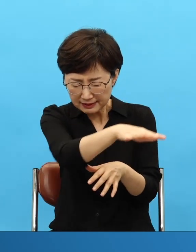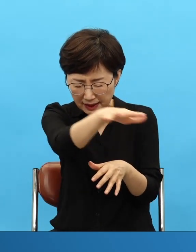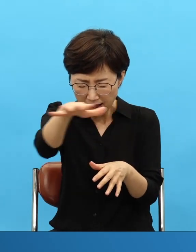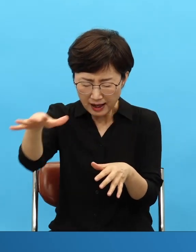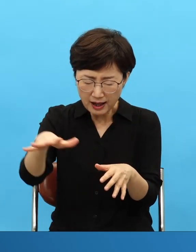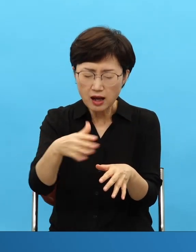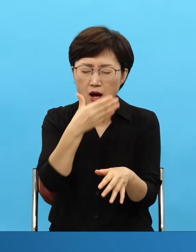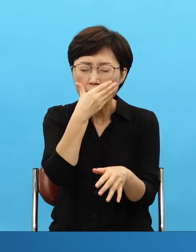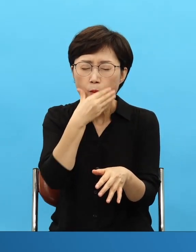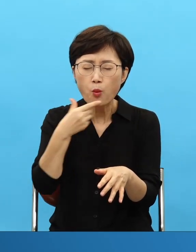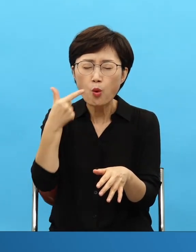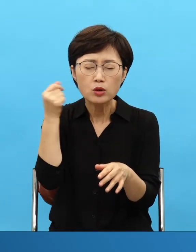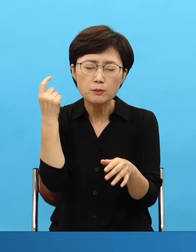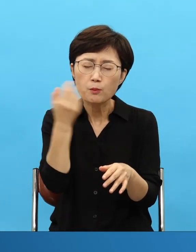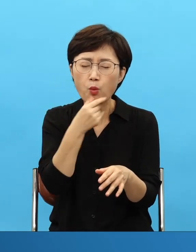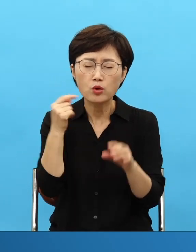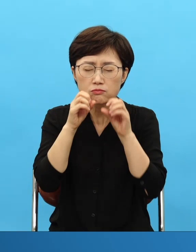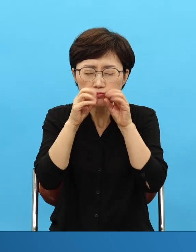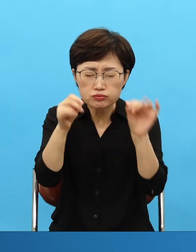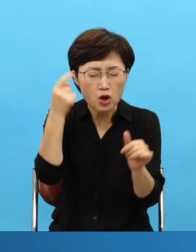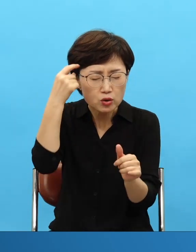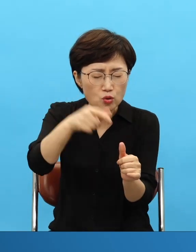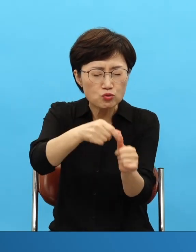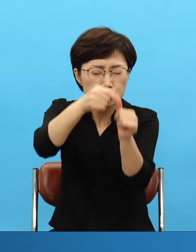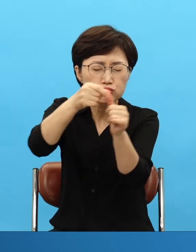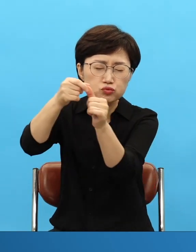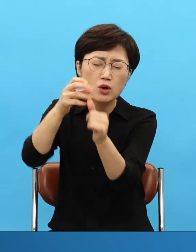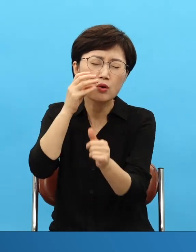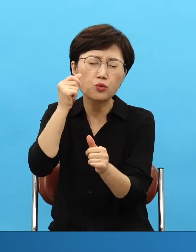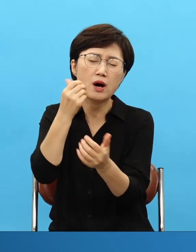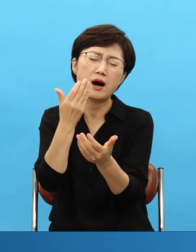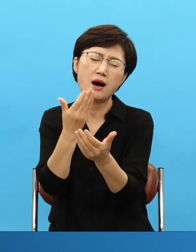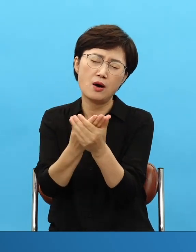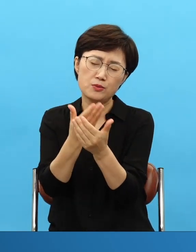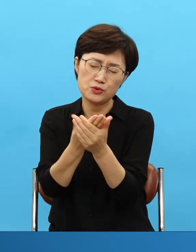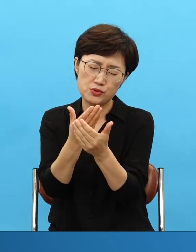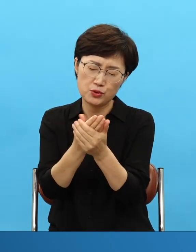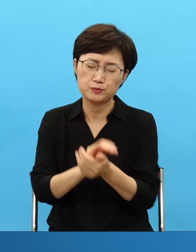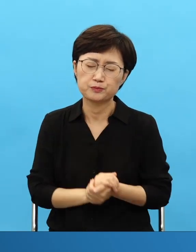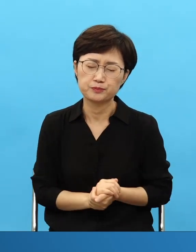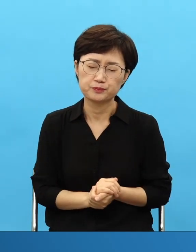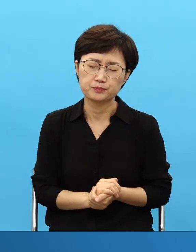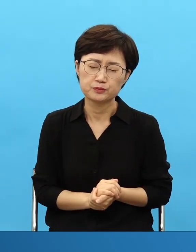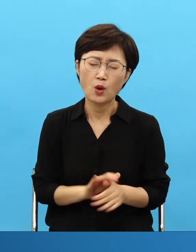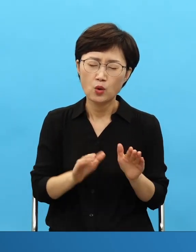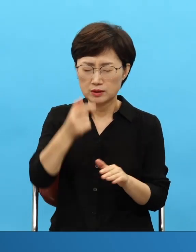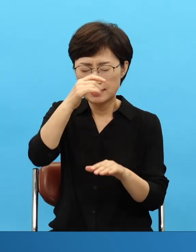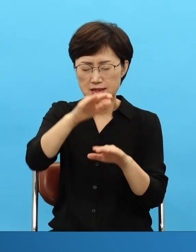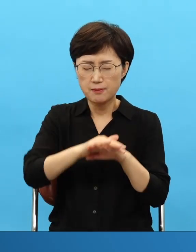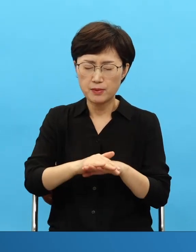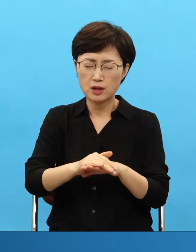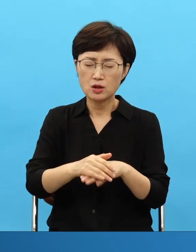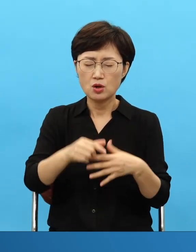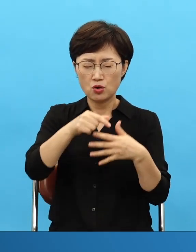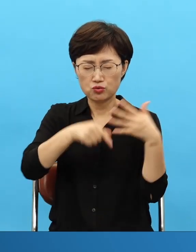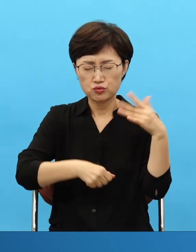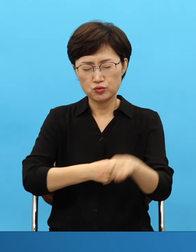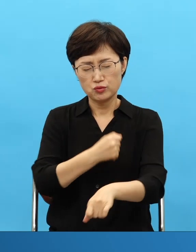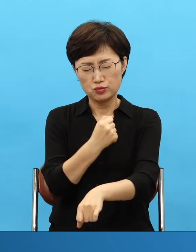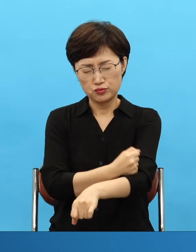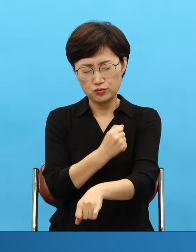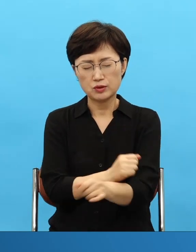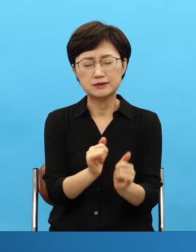be established in Vanuatu so that it may be used to save all of Oceania? 예배를 준비한 보이지 않는 손길들을